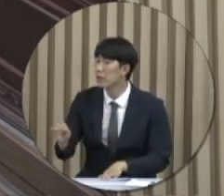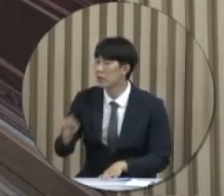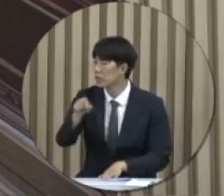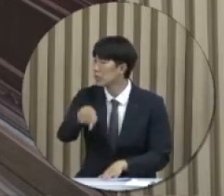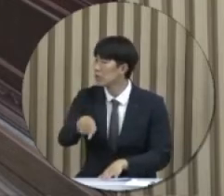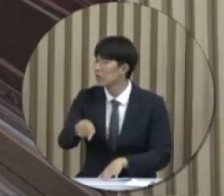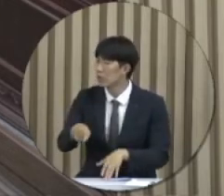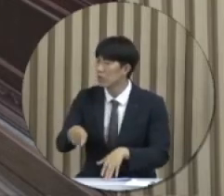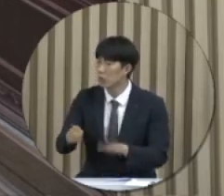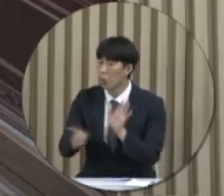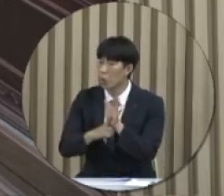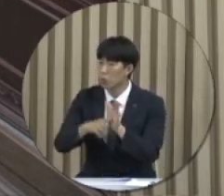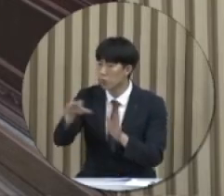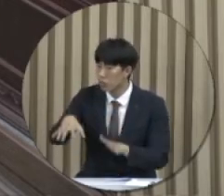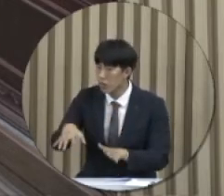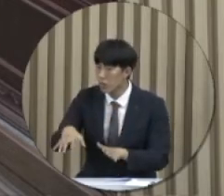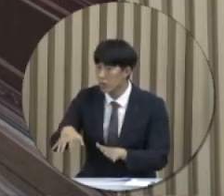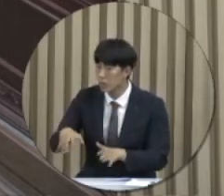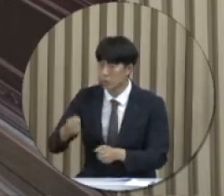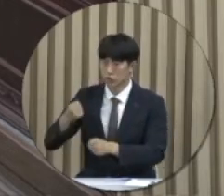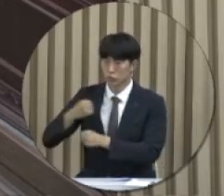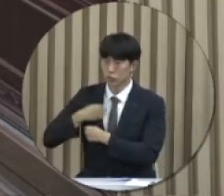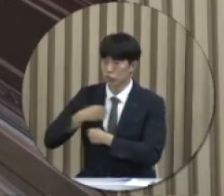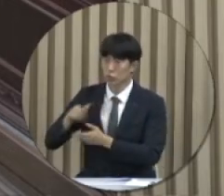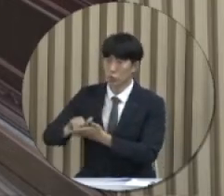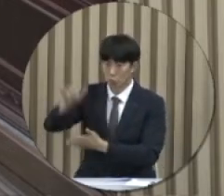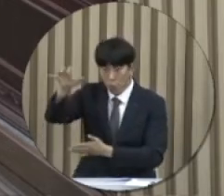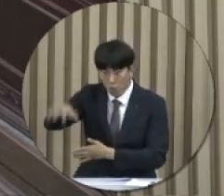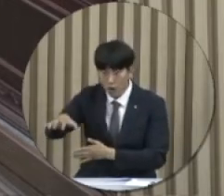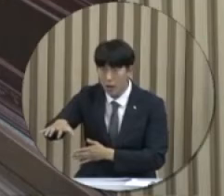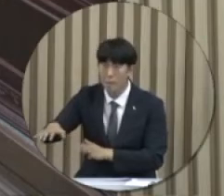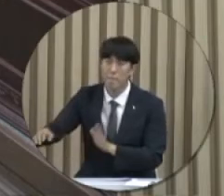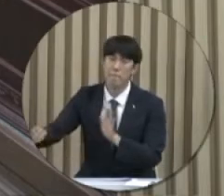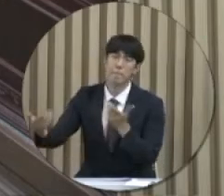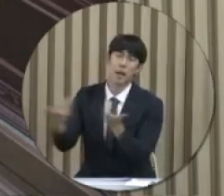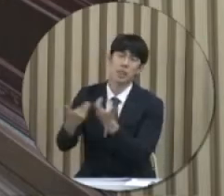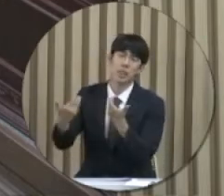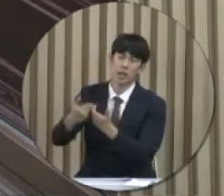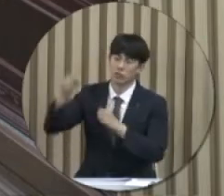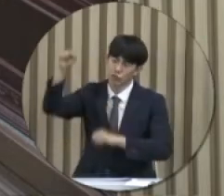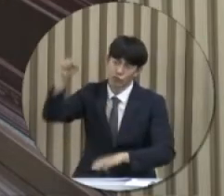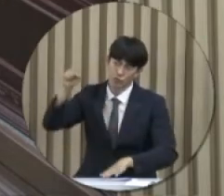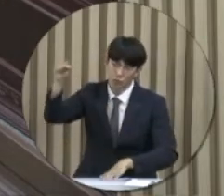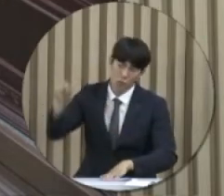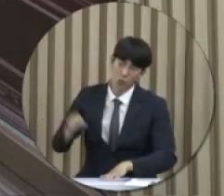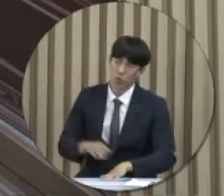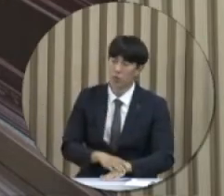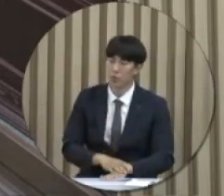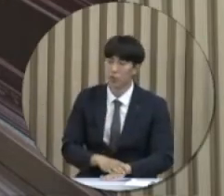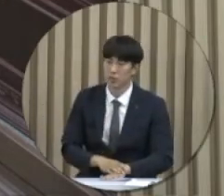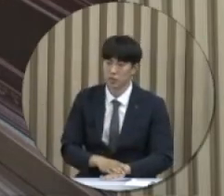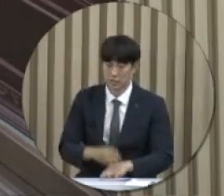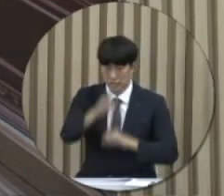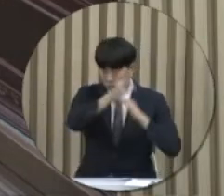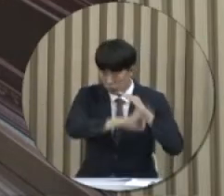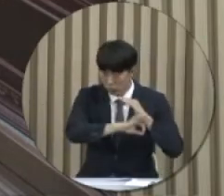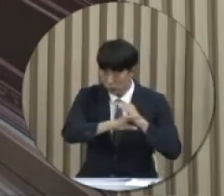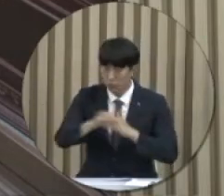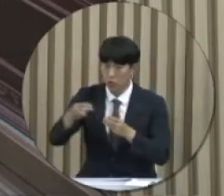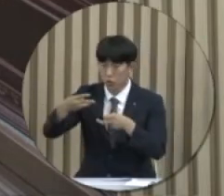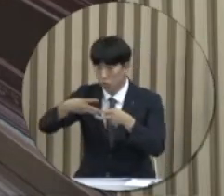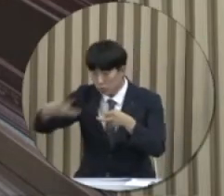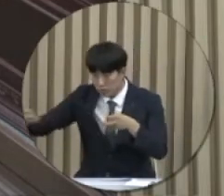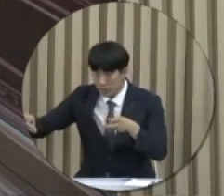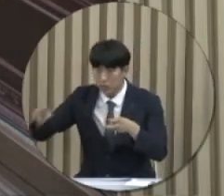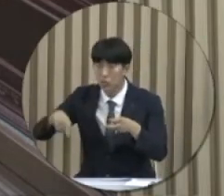이거는 분공항 화성 유치 반대 홍보관입니다. 목적이 명확합니다. 그러니까 우리 지금 서부와 동탄에 있는